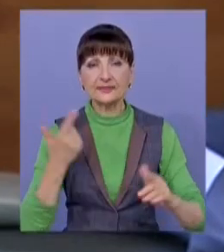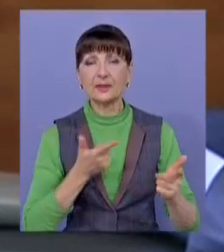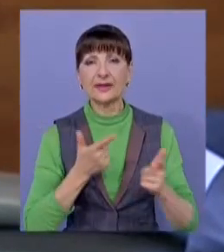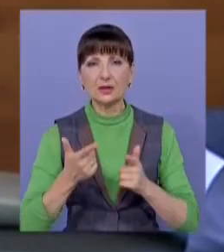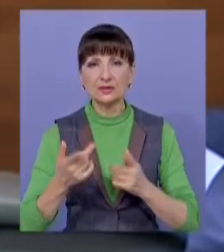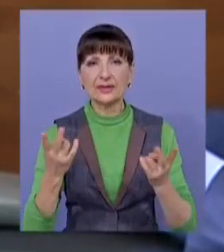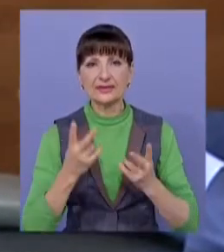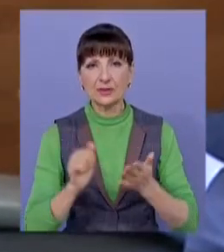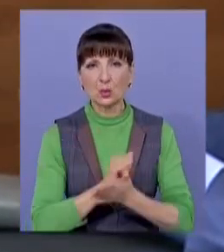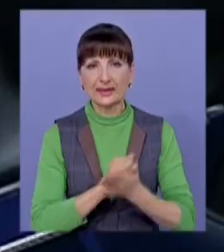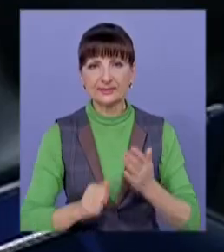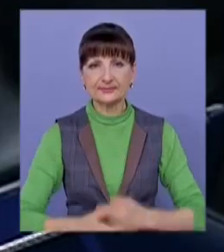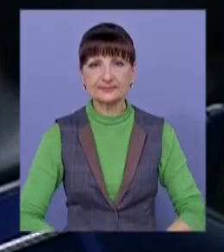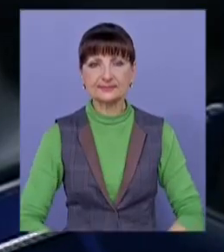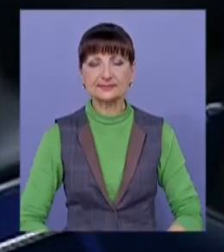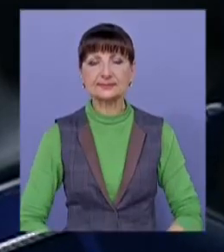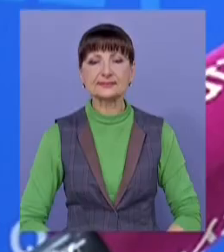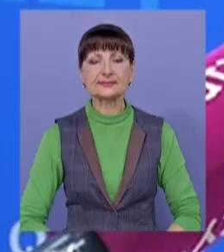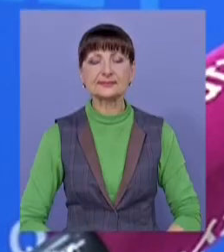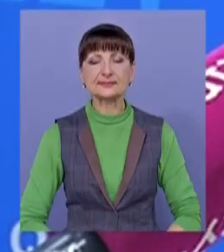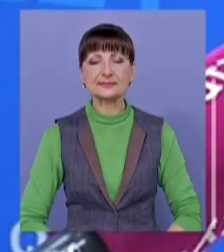приготовить необходимые документы.